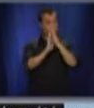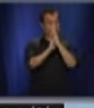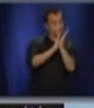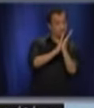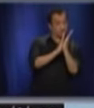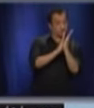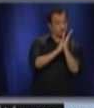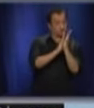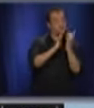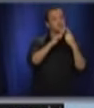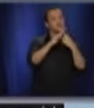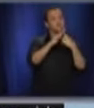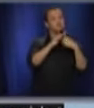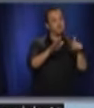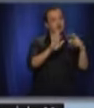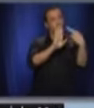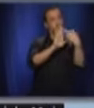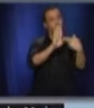cette nuit,